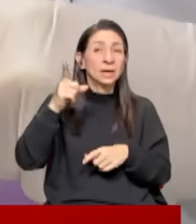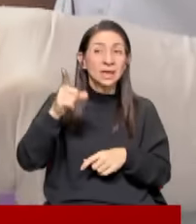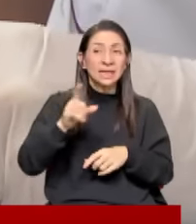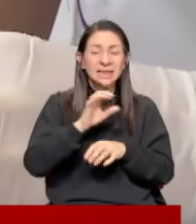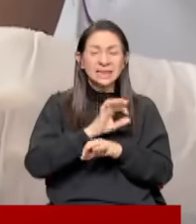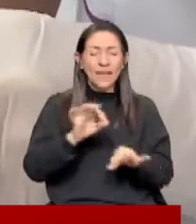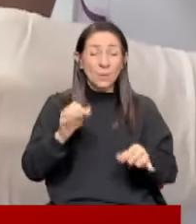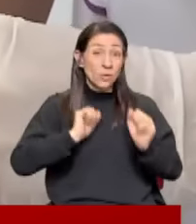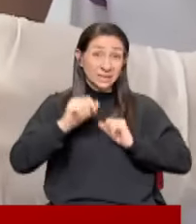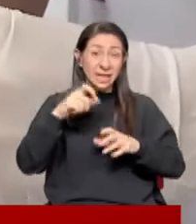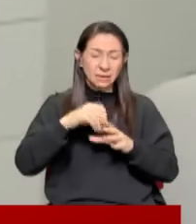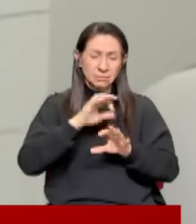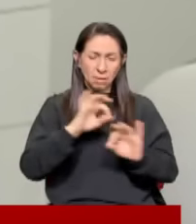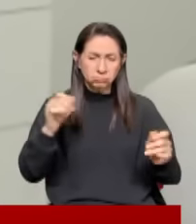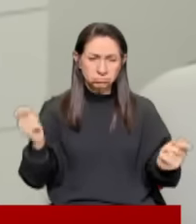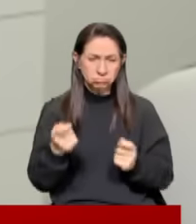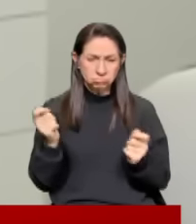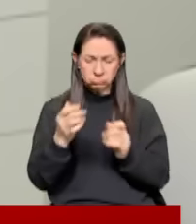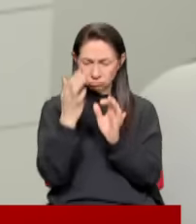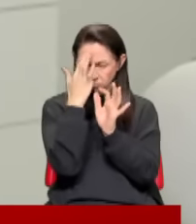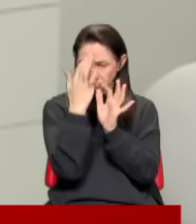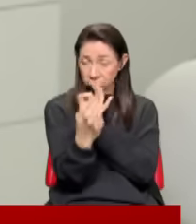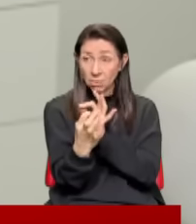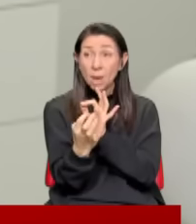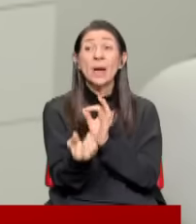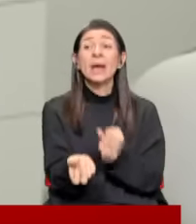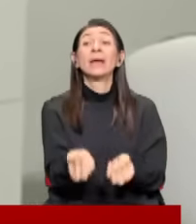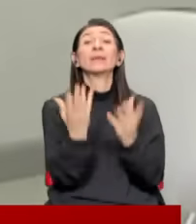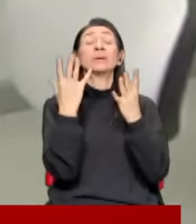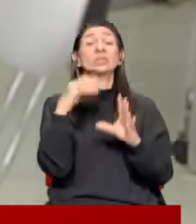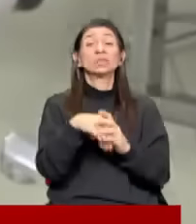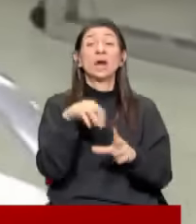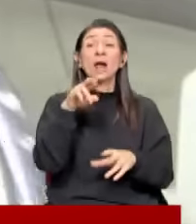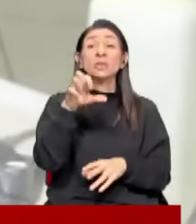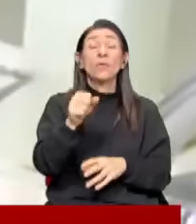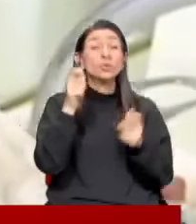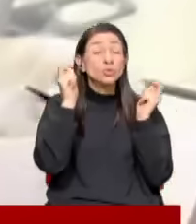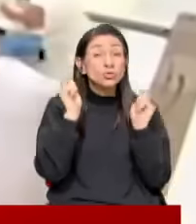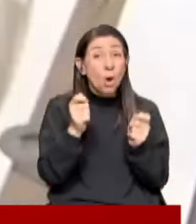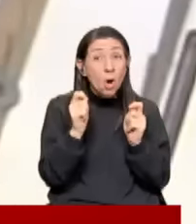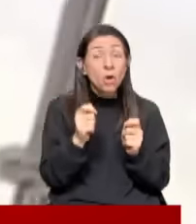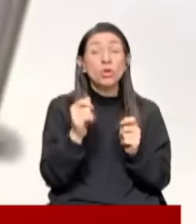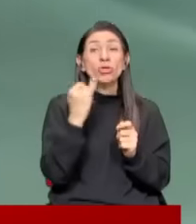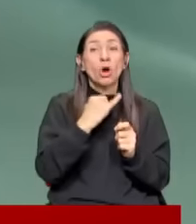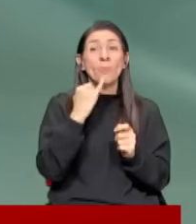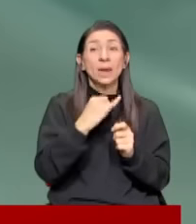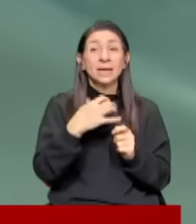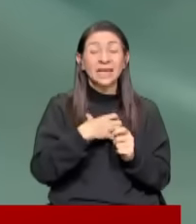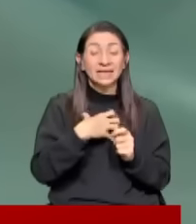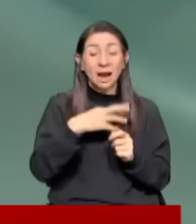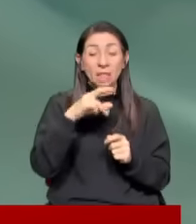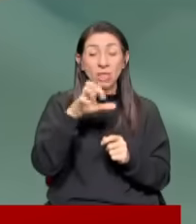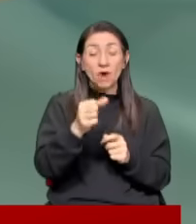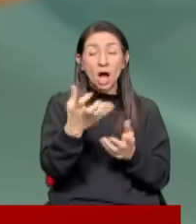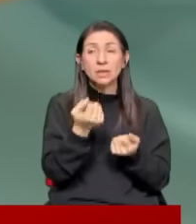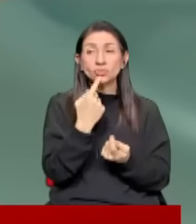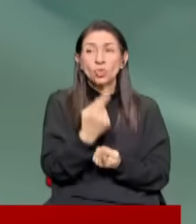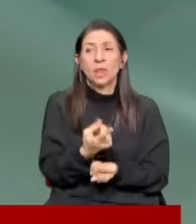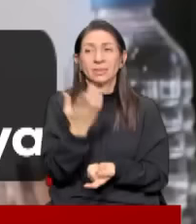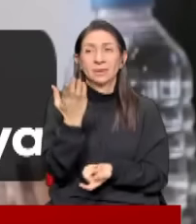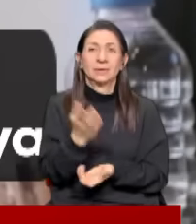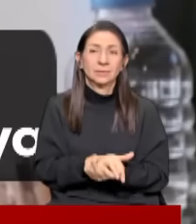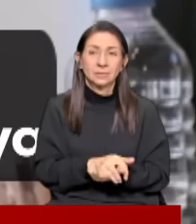tam kapasiteye geçirdiklerini söyledi. Ama yetmediği için randevu bulunamadığını, torpille kendine randevu aldığını